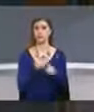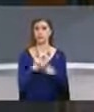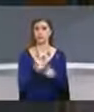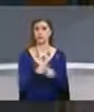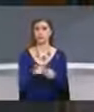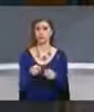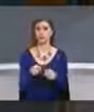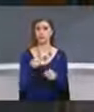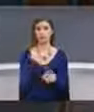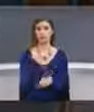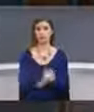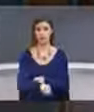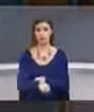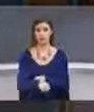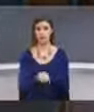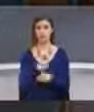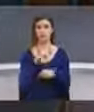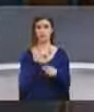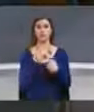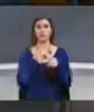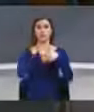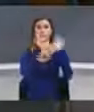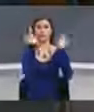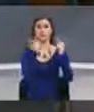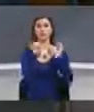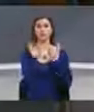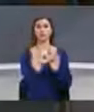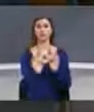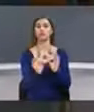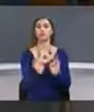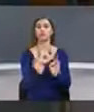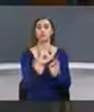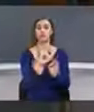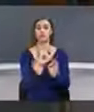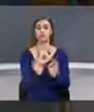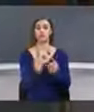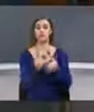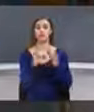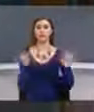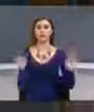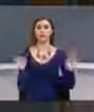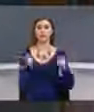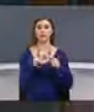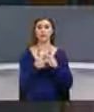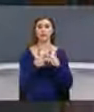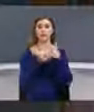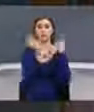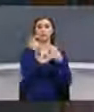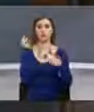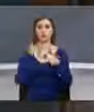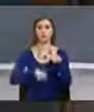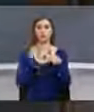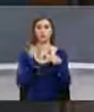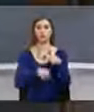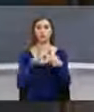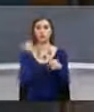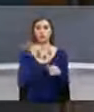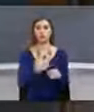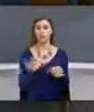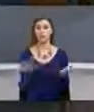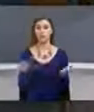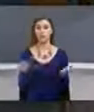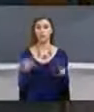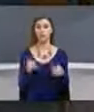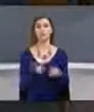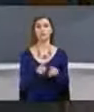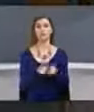dhuna të definohet ma sakt, të ketë sankcione ma tashpra, dhe jo